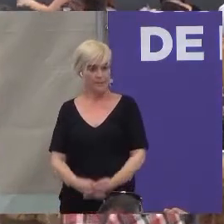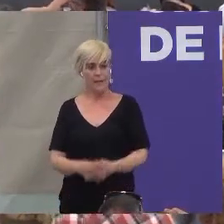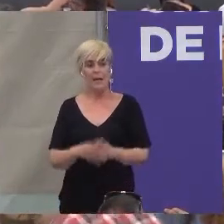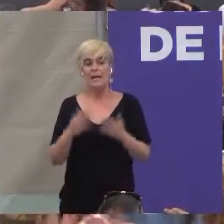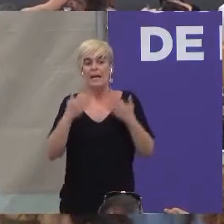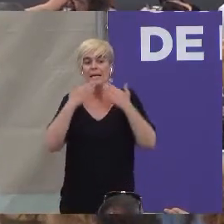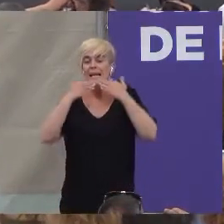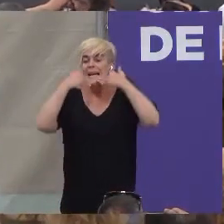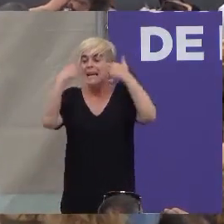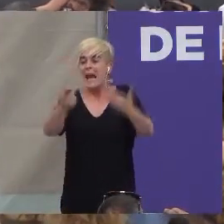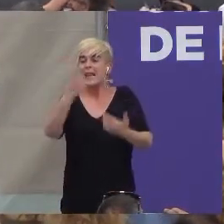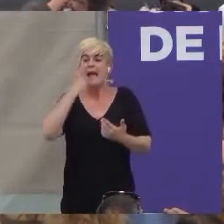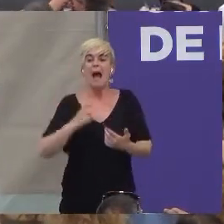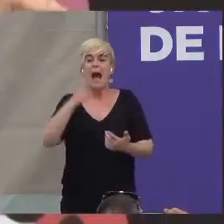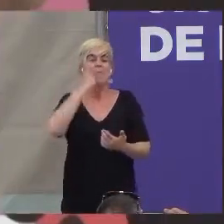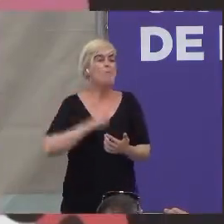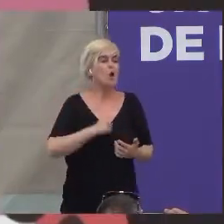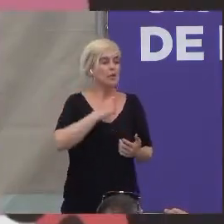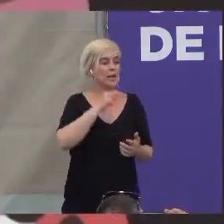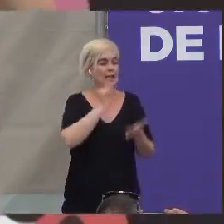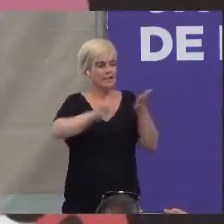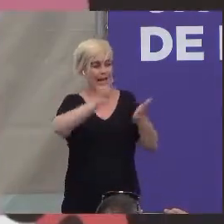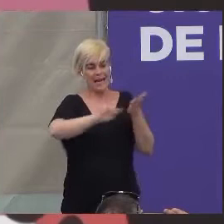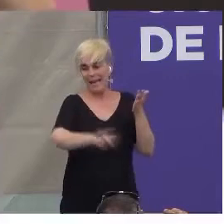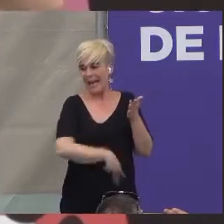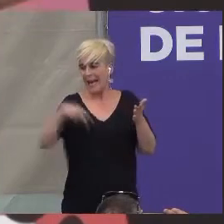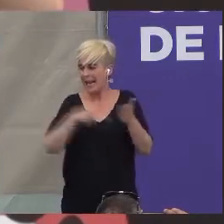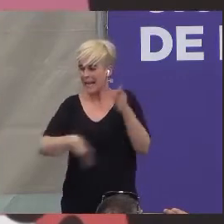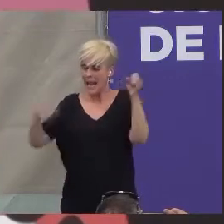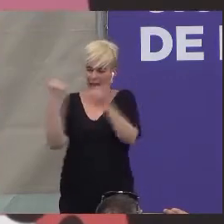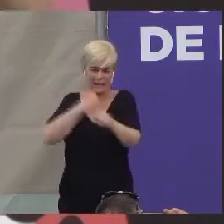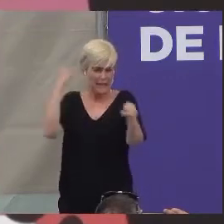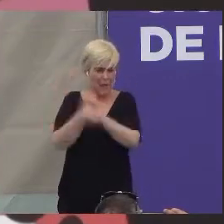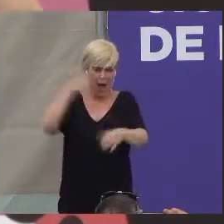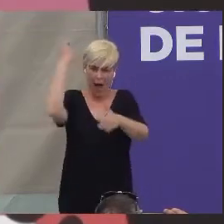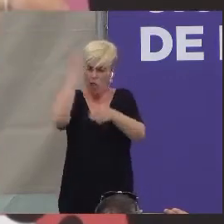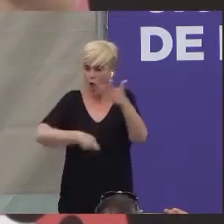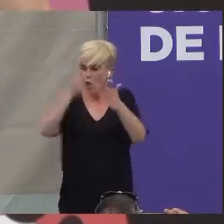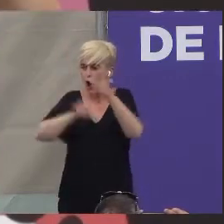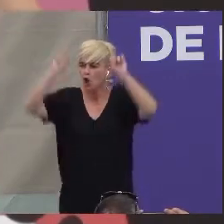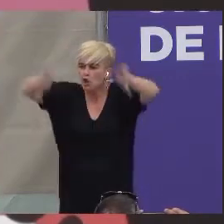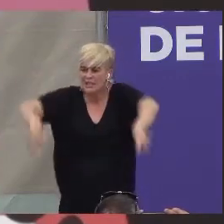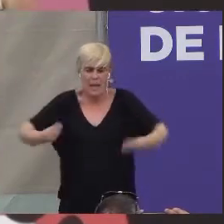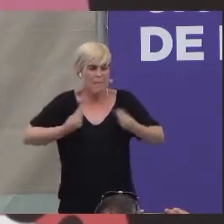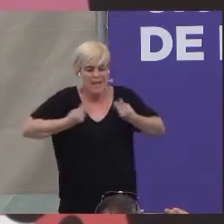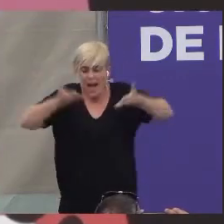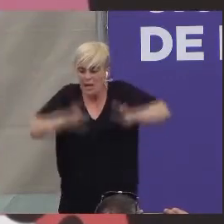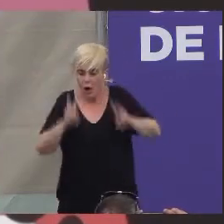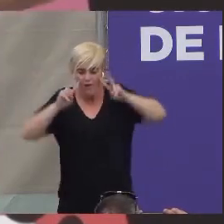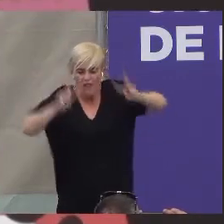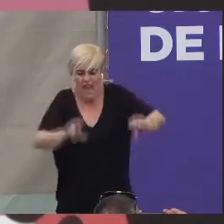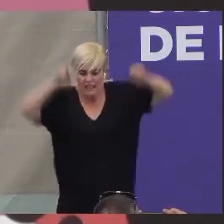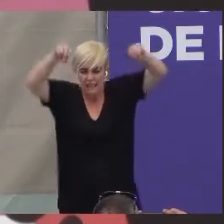Moltes gràcies a Antonio Montiel, el nostre secretari general, que s'ha deixat la vida durant 2 anys sense veure els seus fills i que